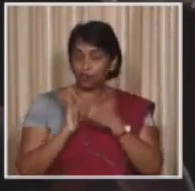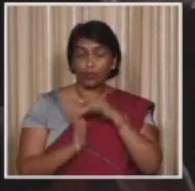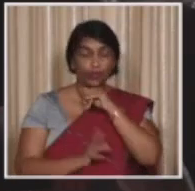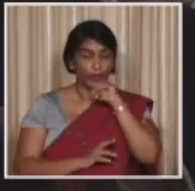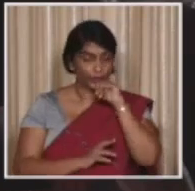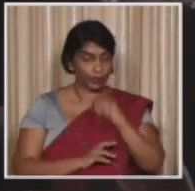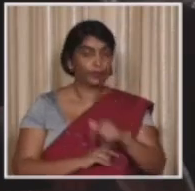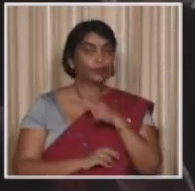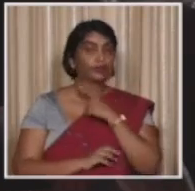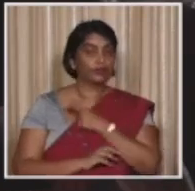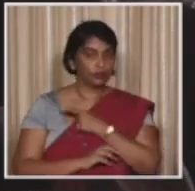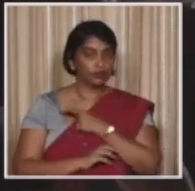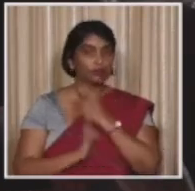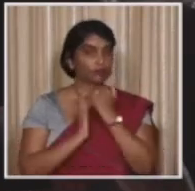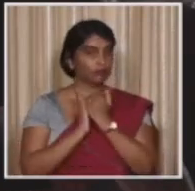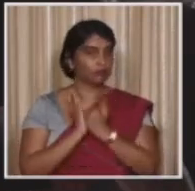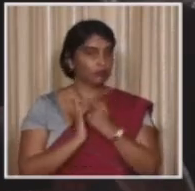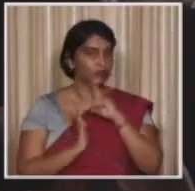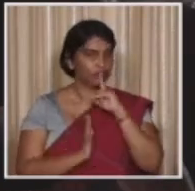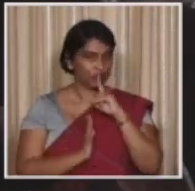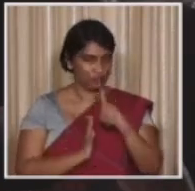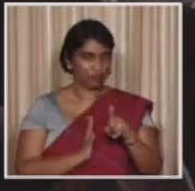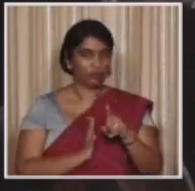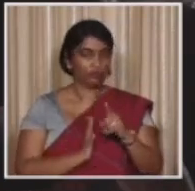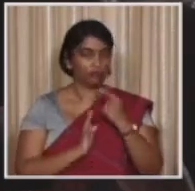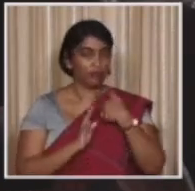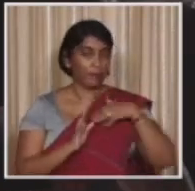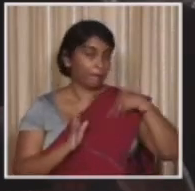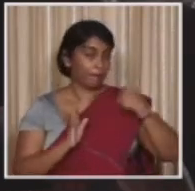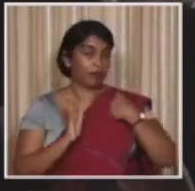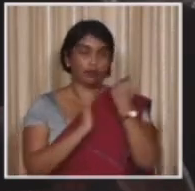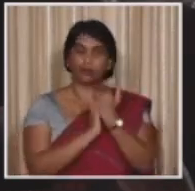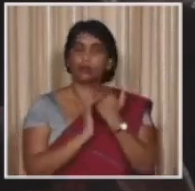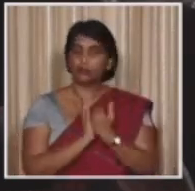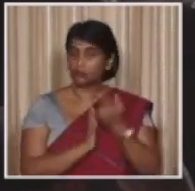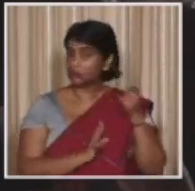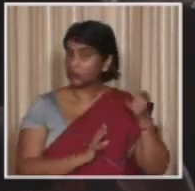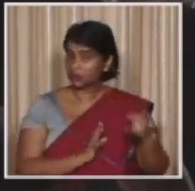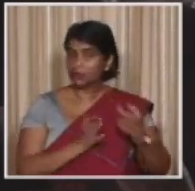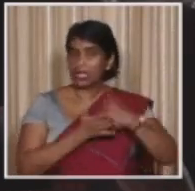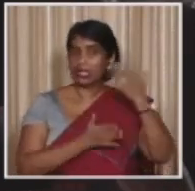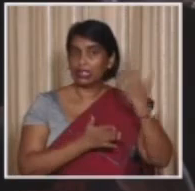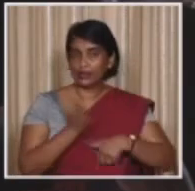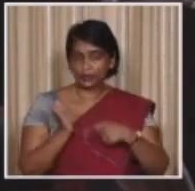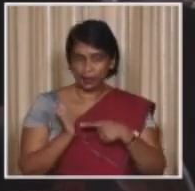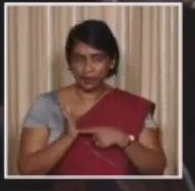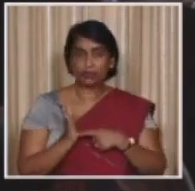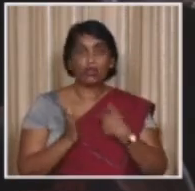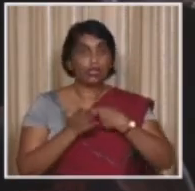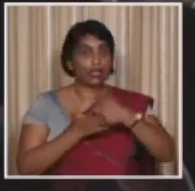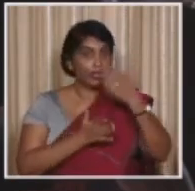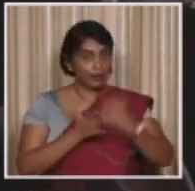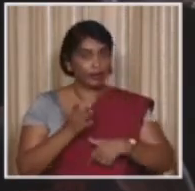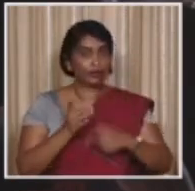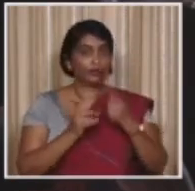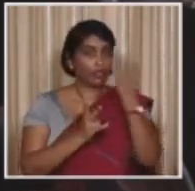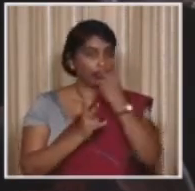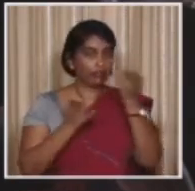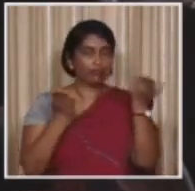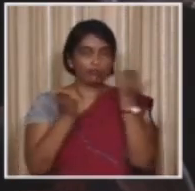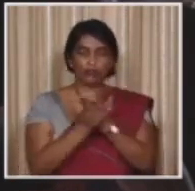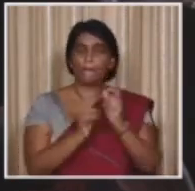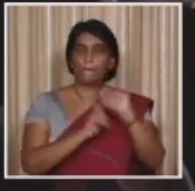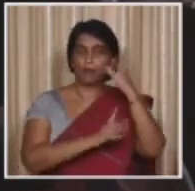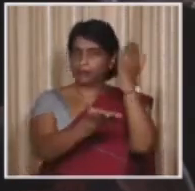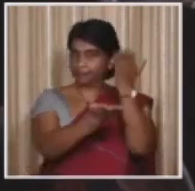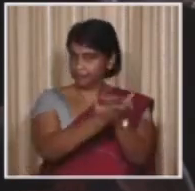පැහැදිලි රෙෆරන්ස් එකක් කරනවා ලැටිම හවුස් ප්‍රින්සිපල් සම්බන්ධව මේ වාර්තාවේ. මං ඒ වාර්තාවත් මේ වාර්තා දෙකම සභාගත